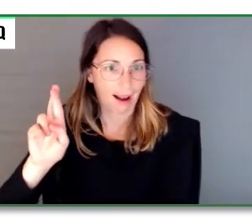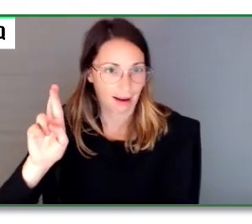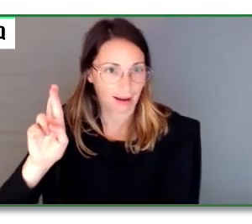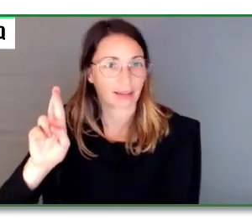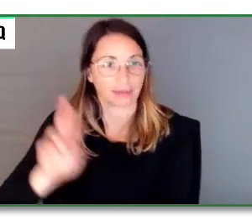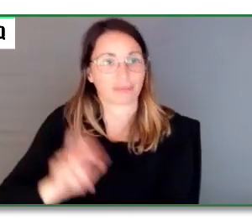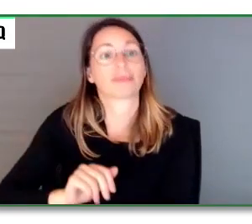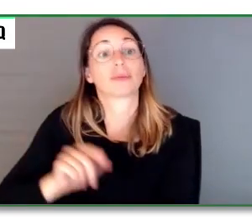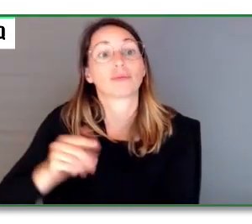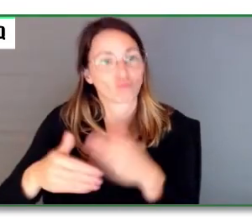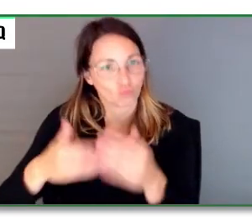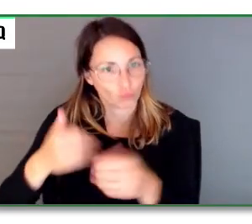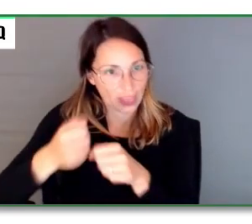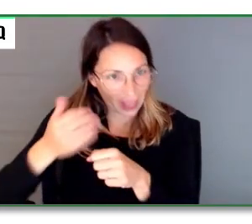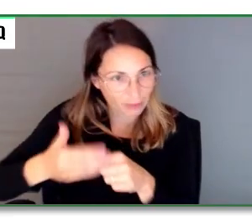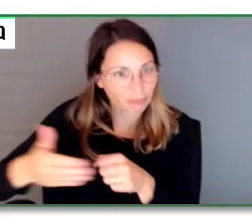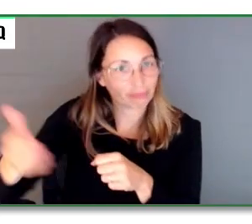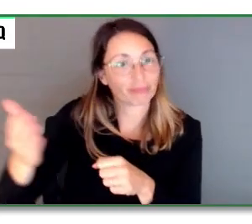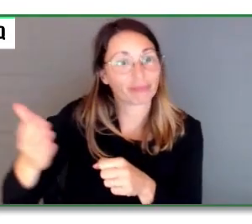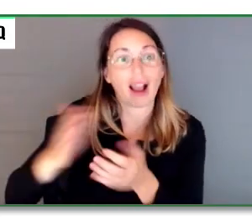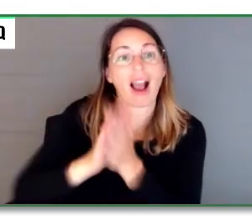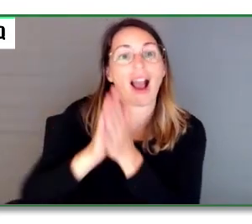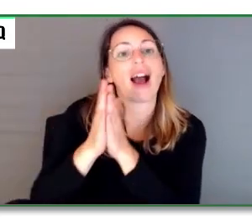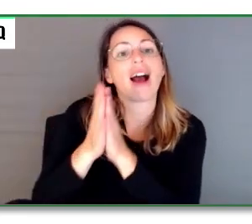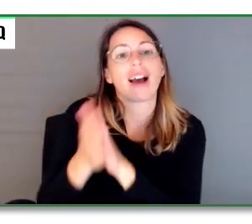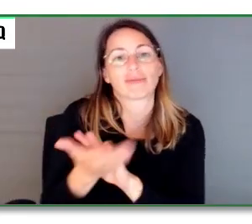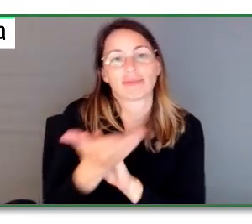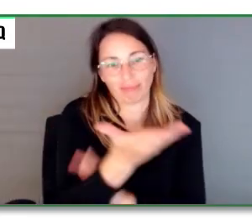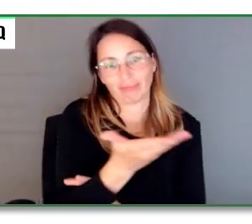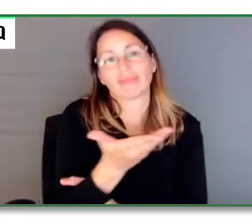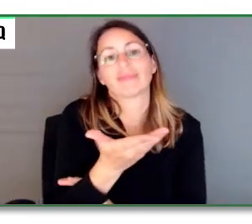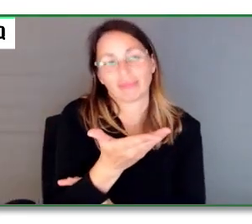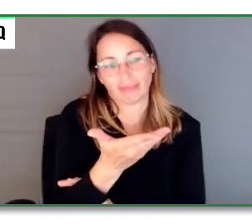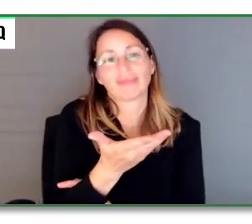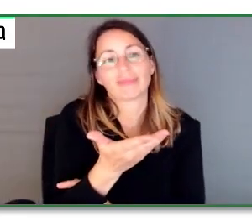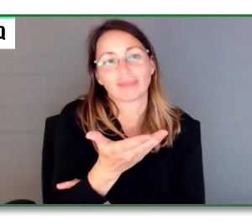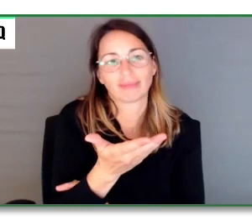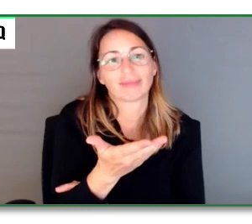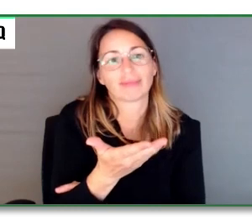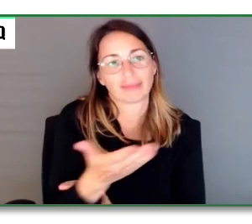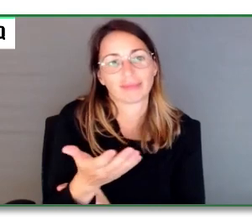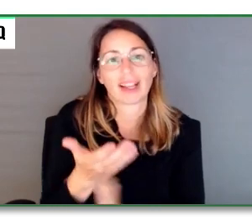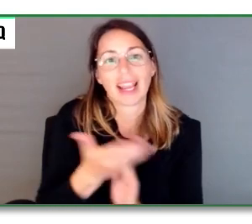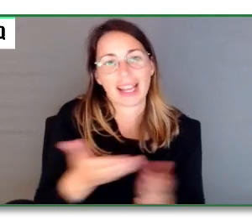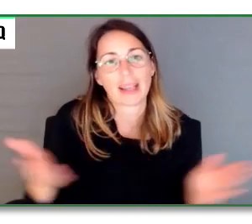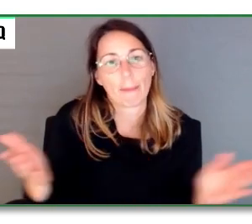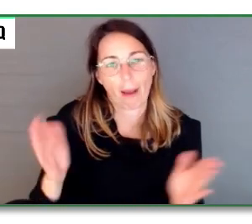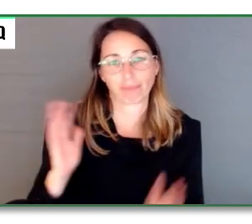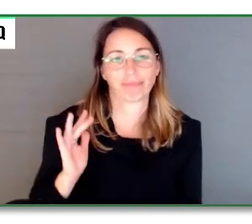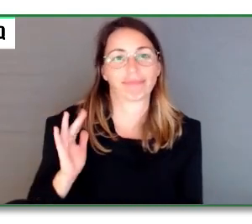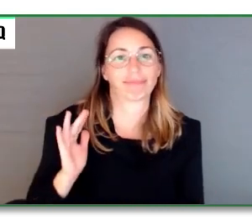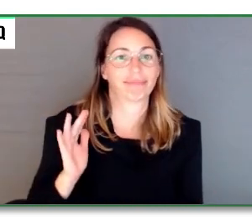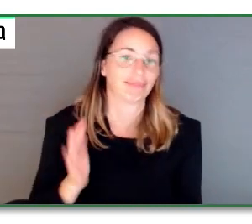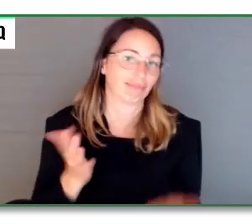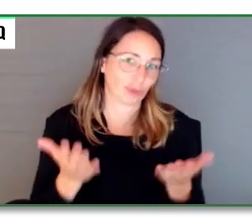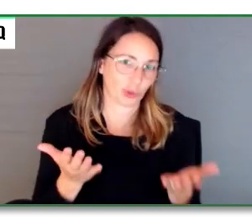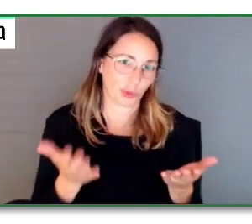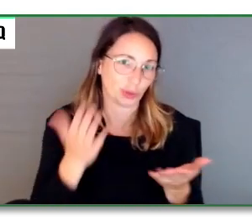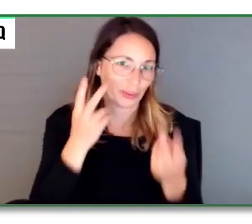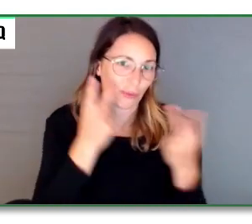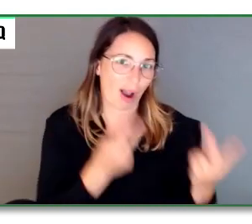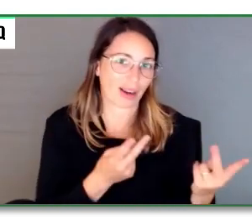ans, ce qui a donné naissance à l'équipement sophistiqué qu'il est devenu aujourd'hui. Nous